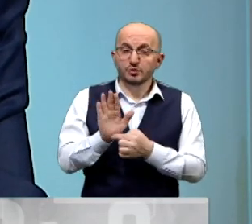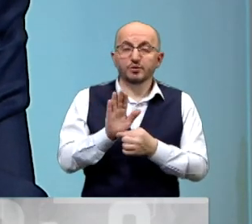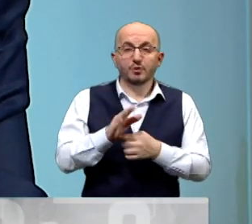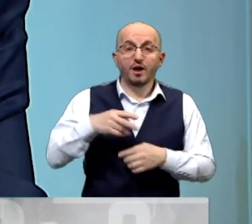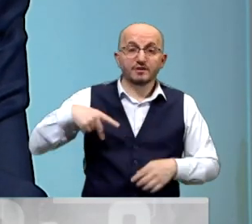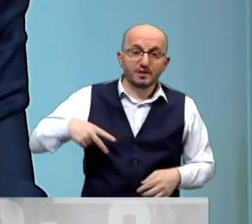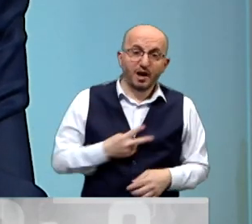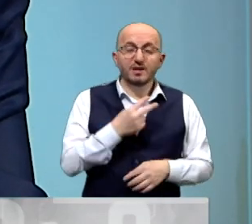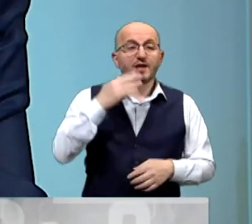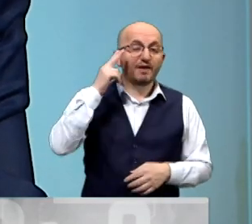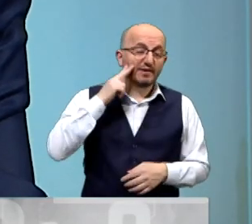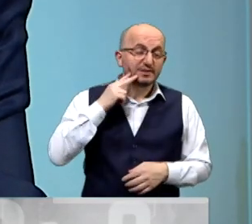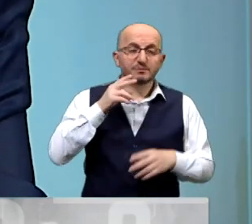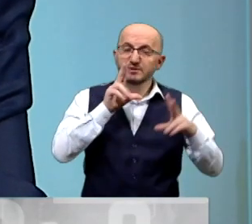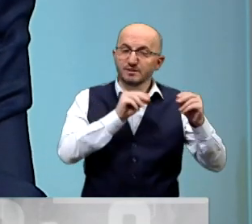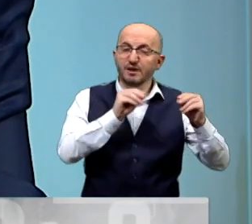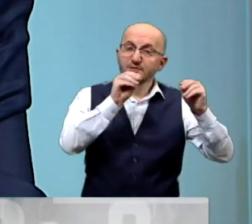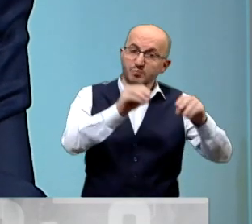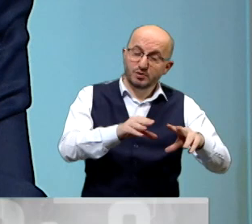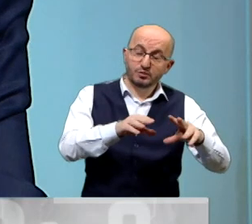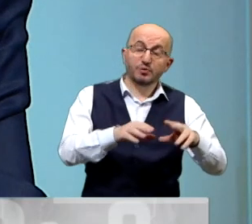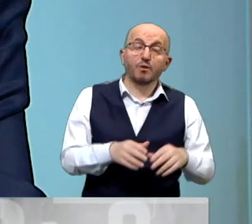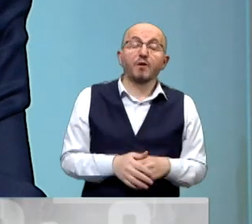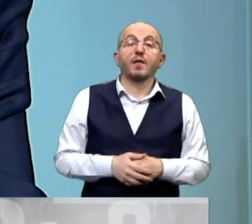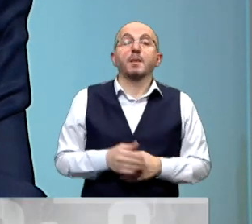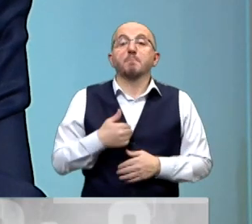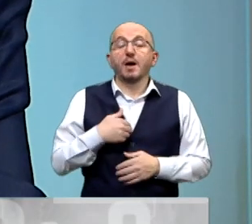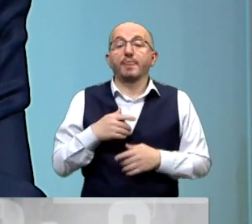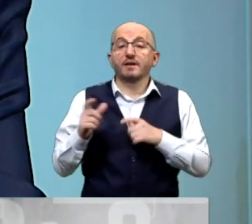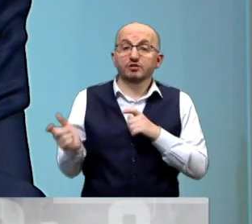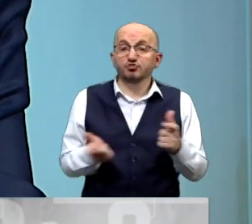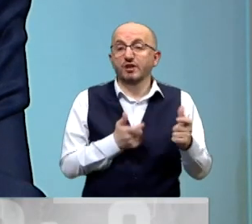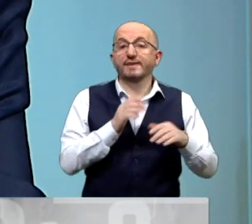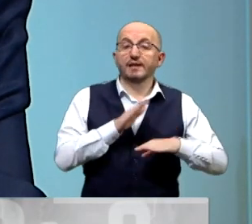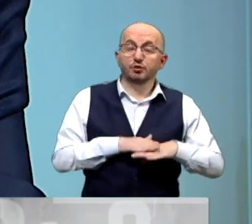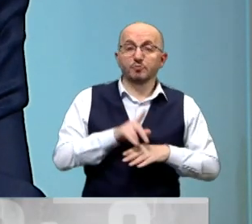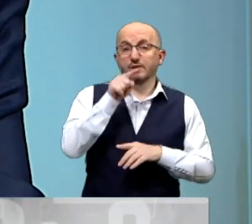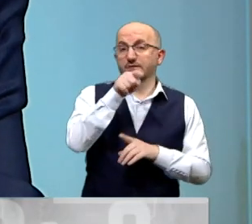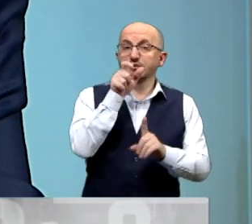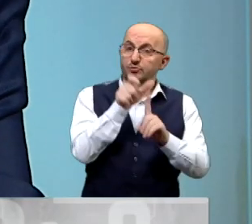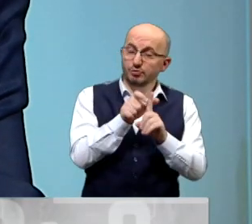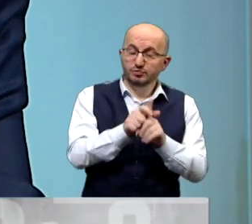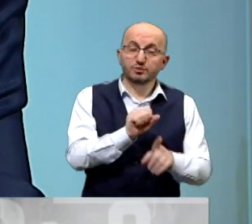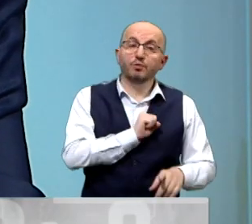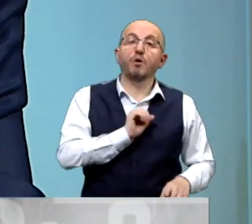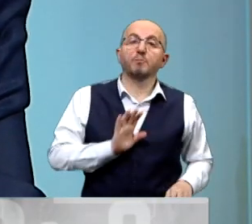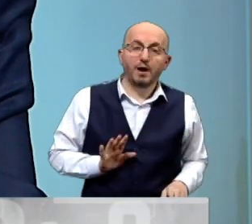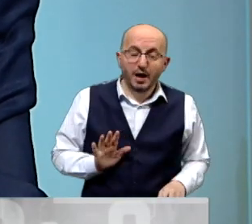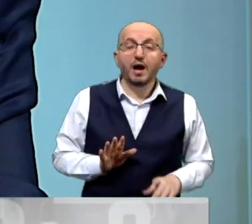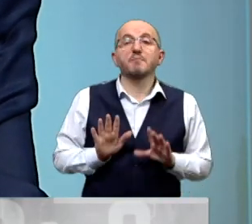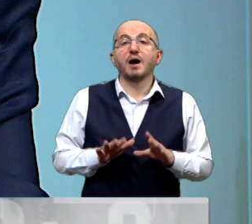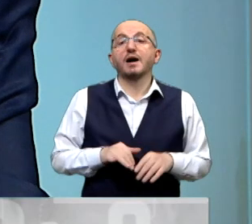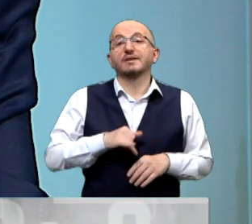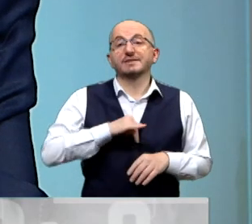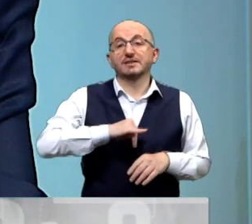ve ona da şu talimatı veriyor yani Ben hicret ediyorum Allah seni koruyacak Deren ve ama